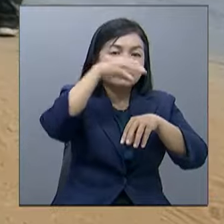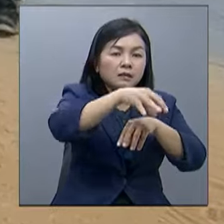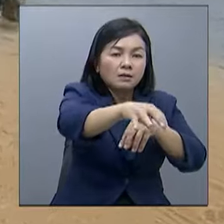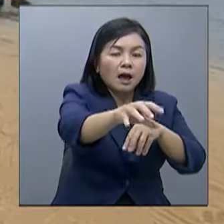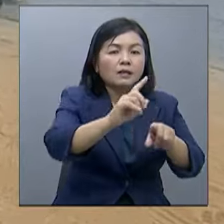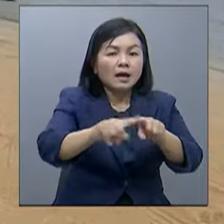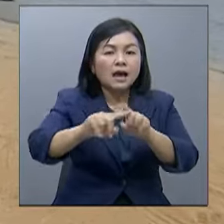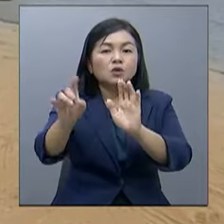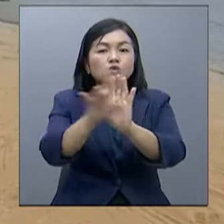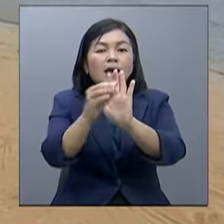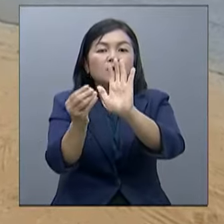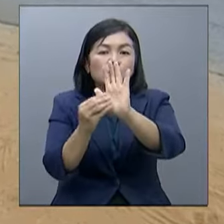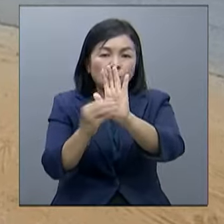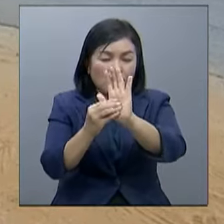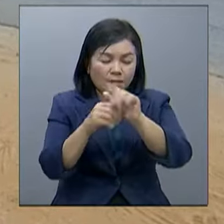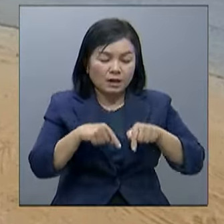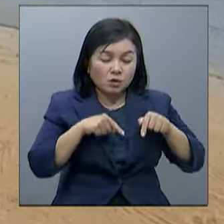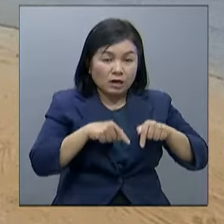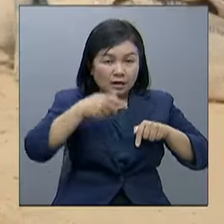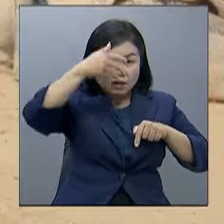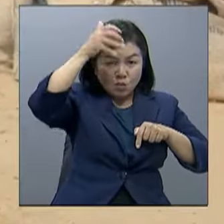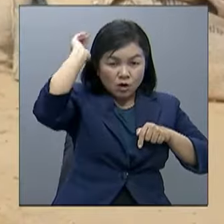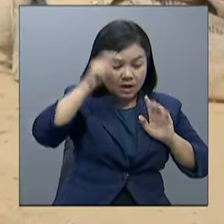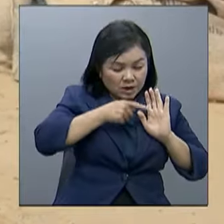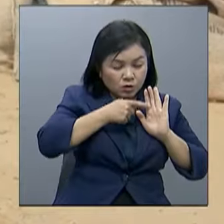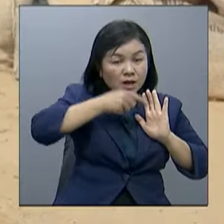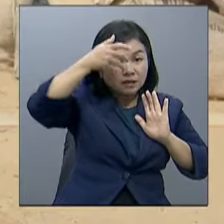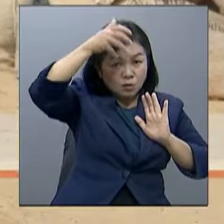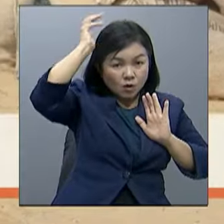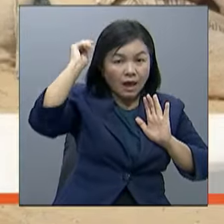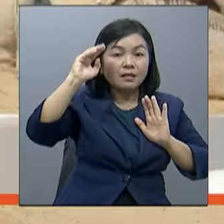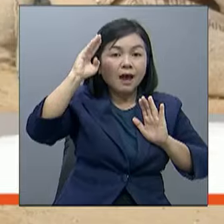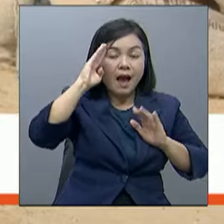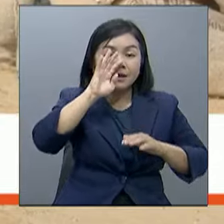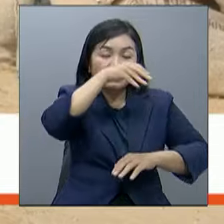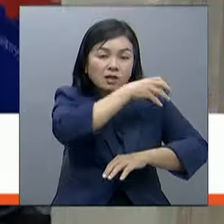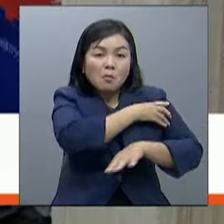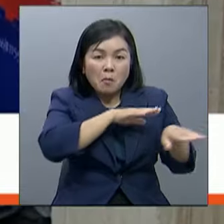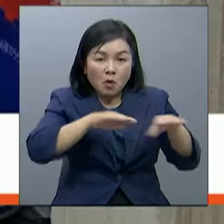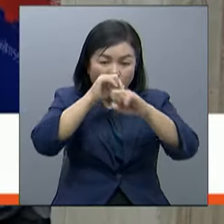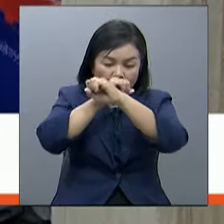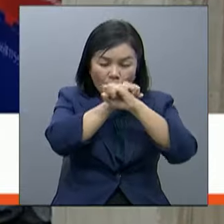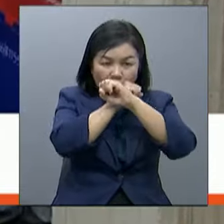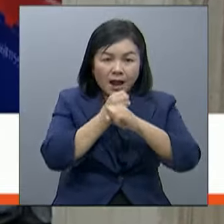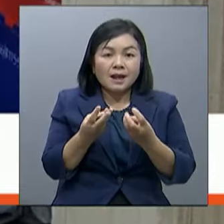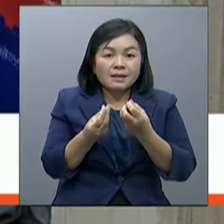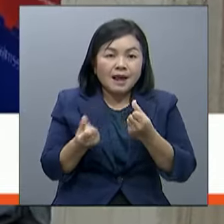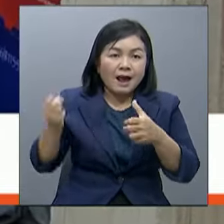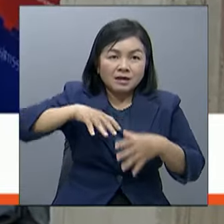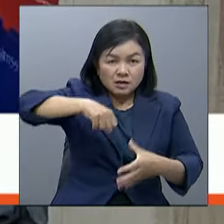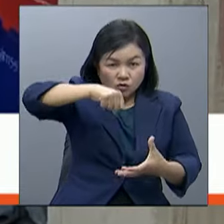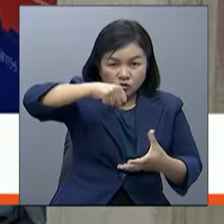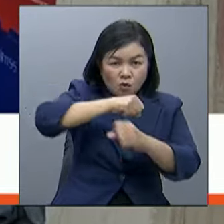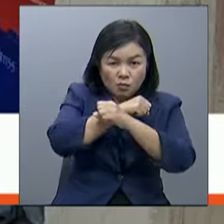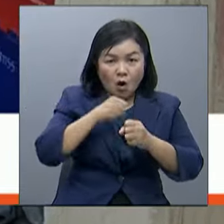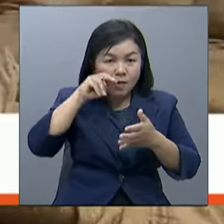กรุงเทพมหานครที่สิงห์บุรีเนี่ยตอนนี้ทางเทศบาลและทหารก็ช่วยกันกรอกกระสอบทรายนะคะรับมือกับระดับน้ำที่จะล้น